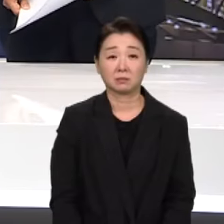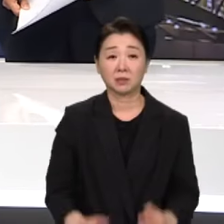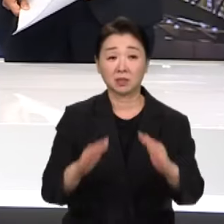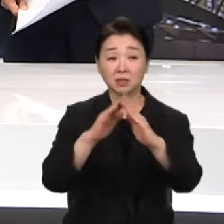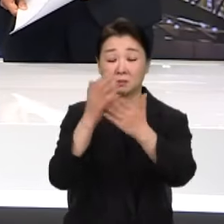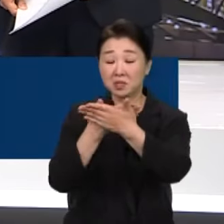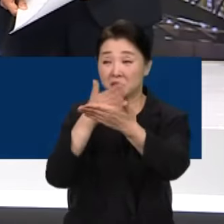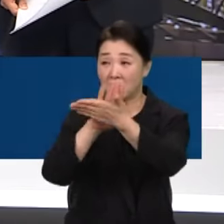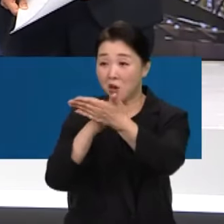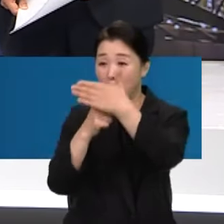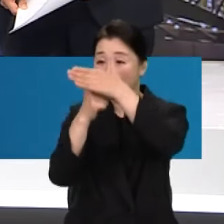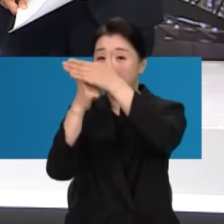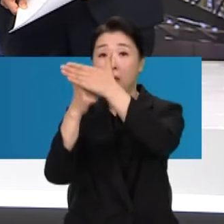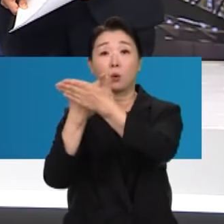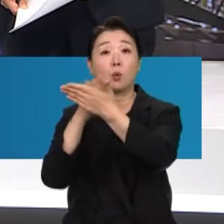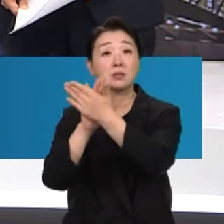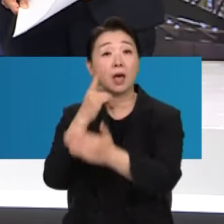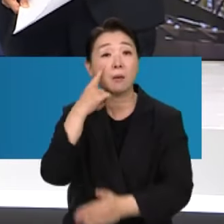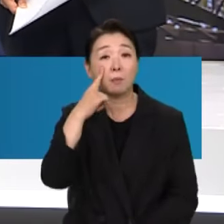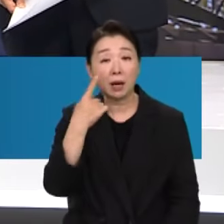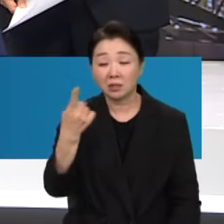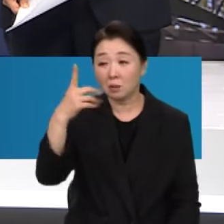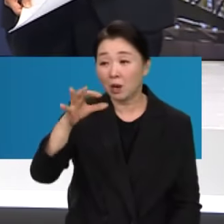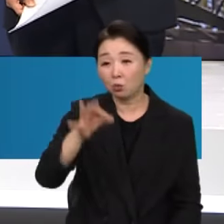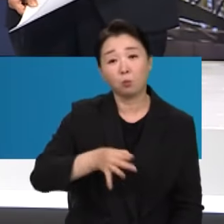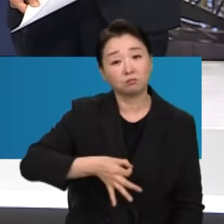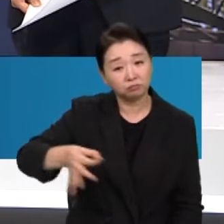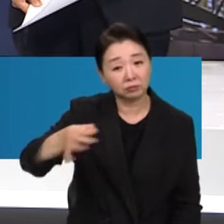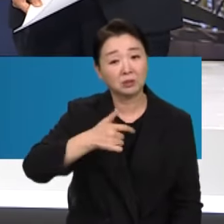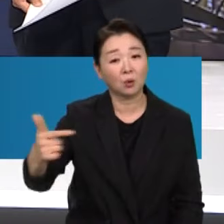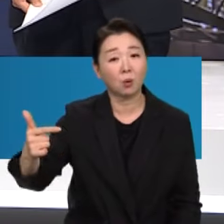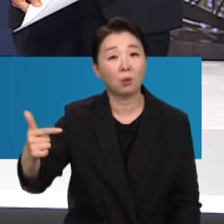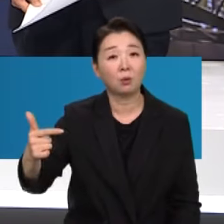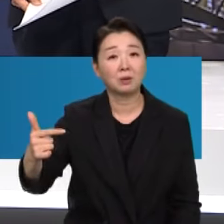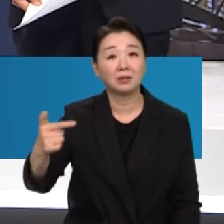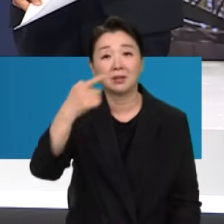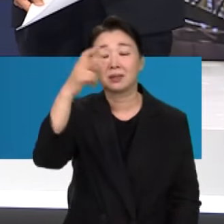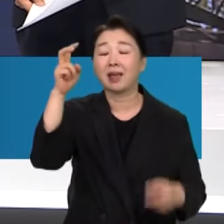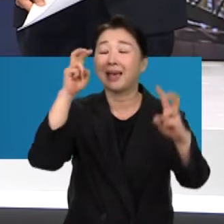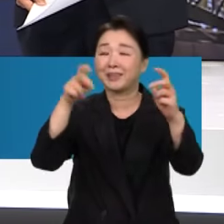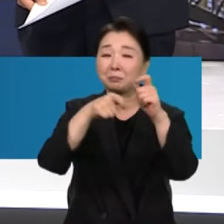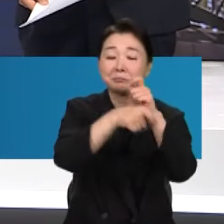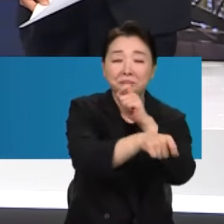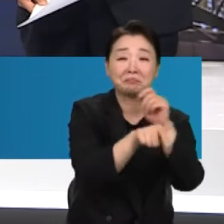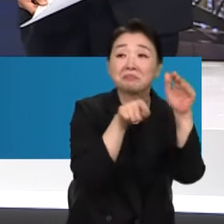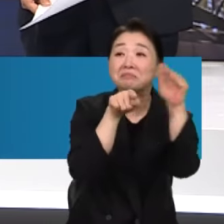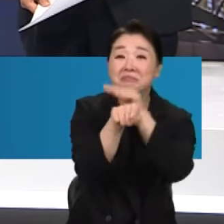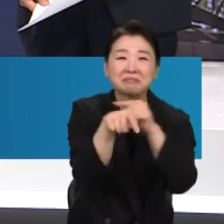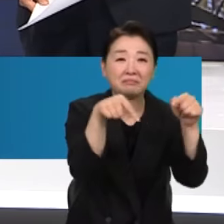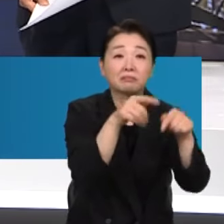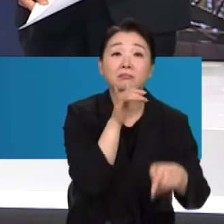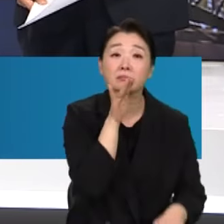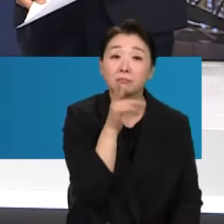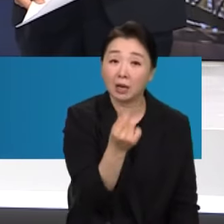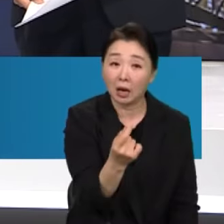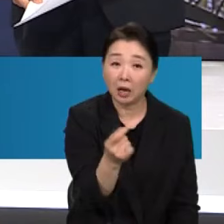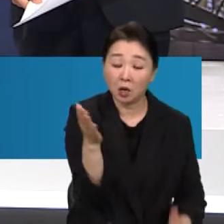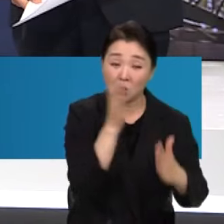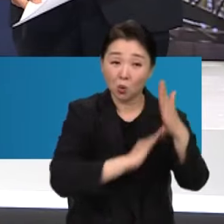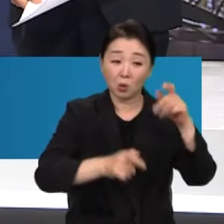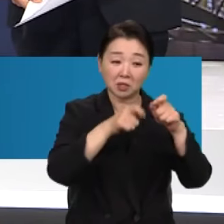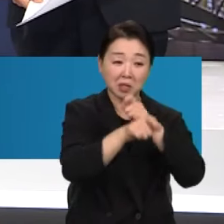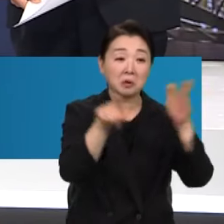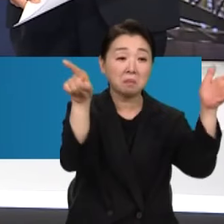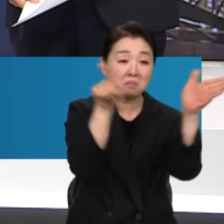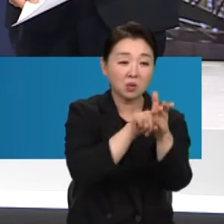인테리어 공사 한번 하려면 천만 원 넘는 큰 비용이 들어가죠 그래서 대기업 대리점들을 찾는 경우가 많은데 공식 대리점을